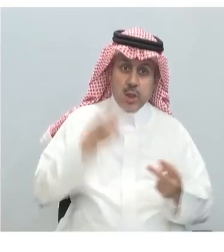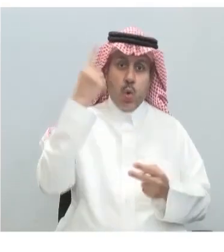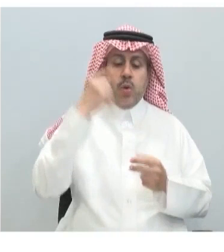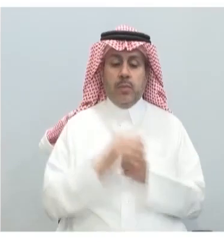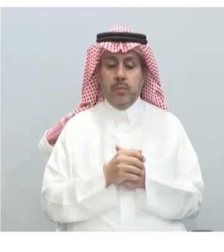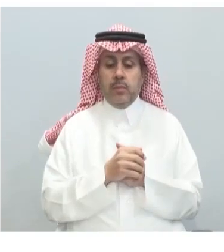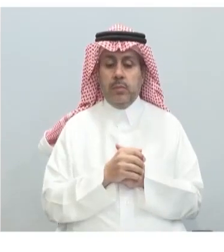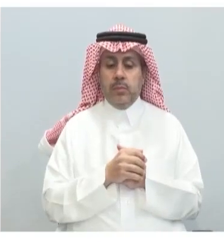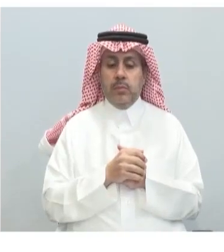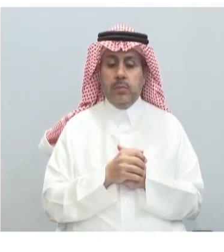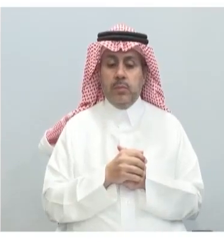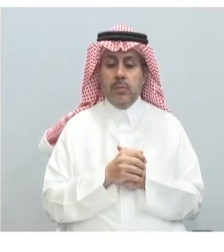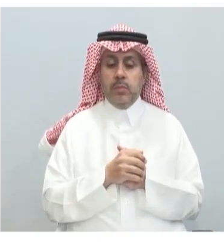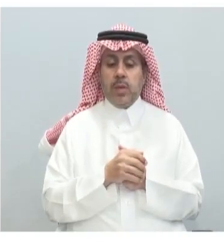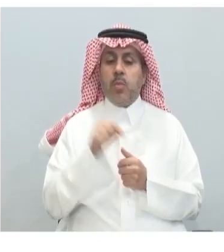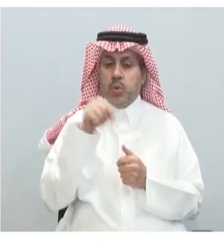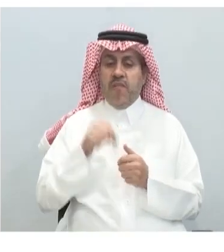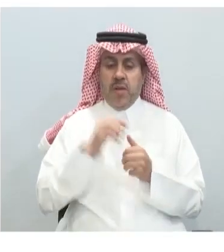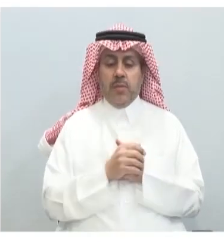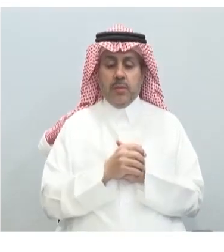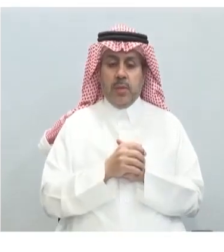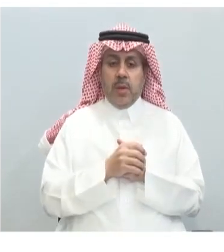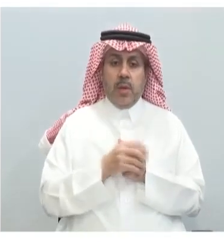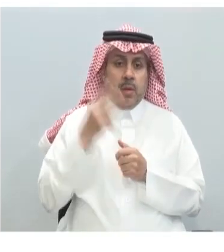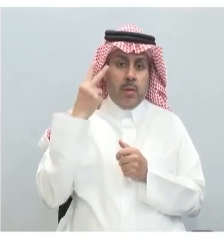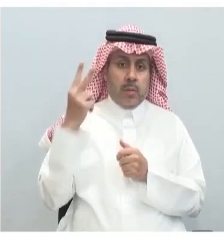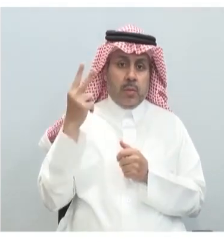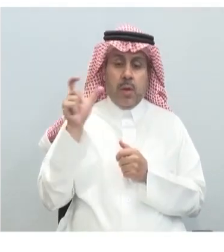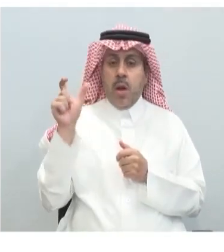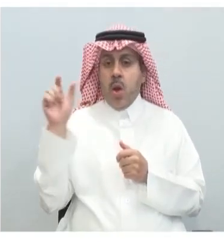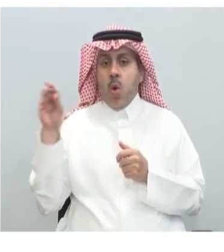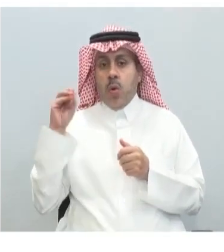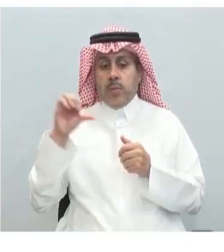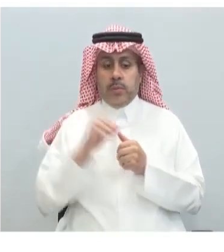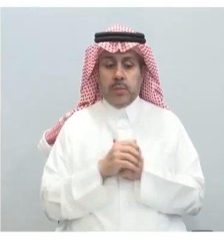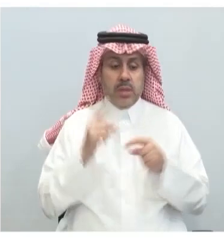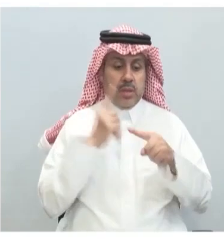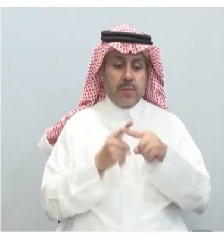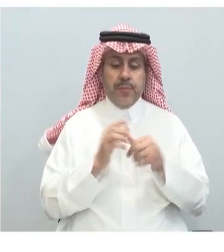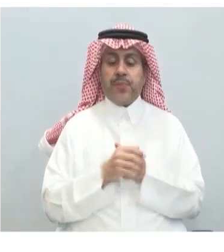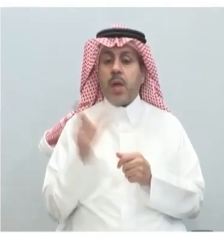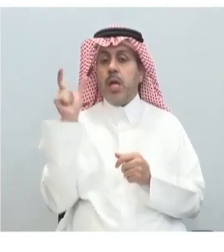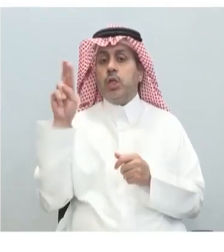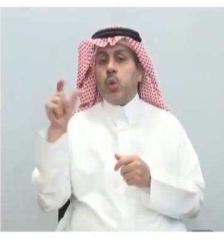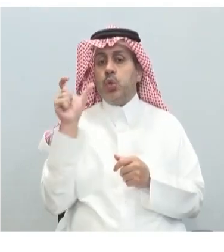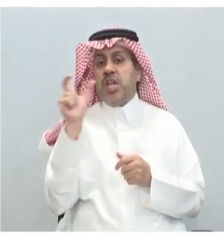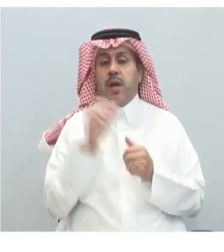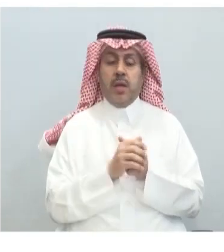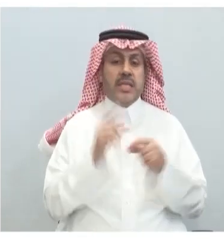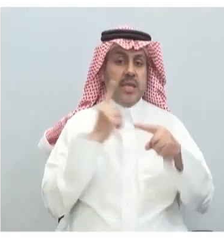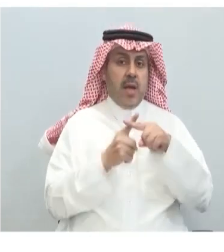هنا ستكون موجوده اذا 2no زائد النيتروجين